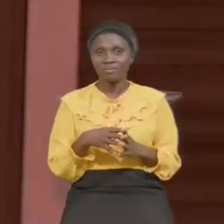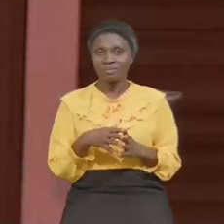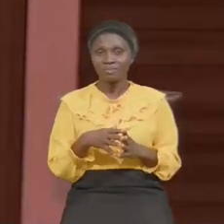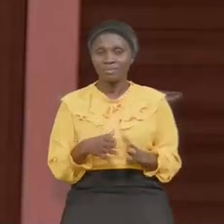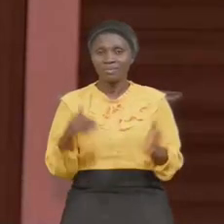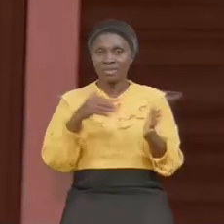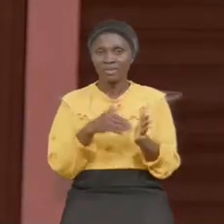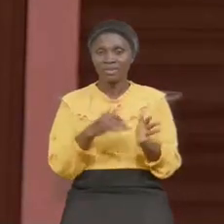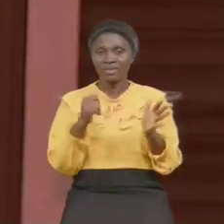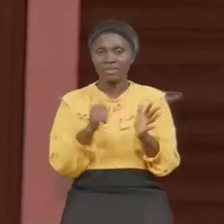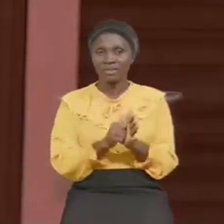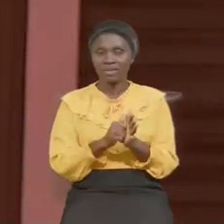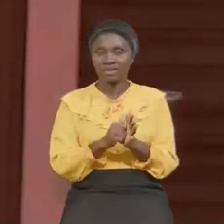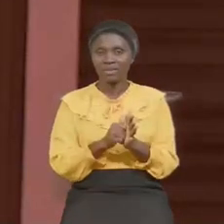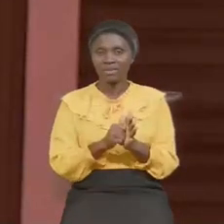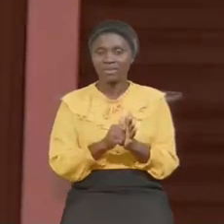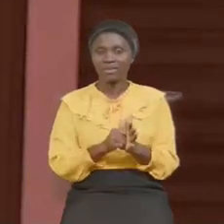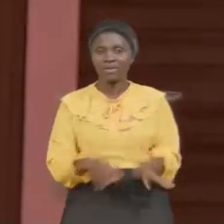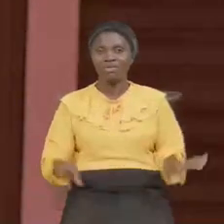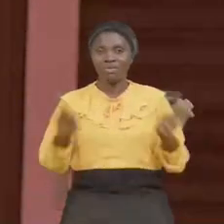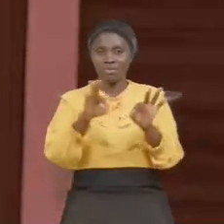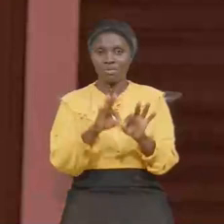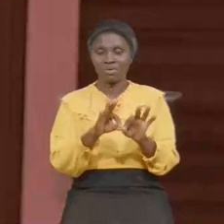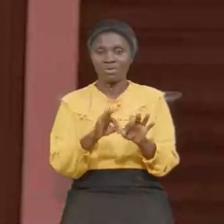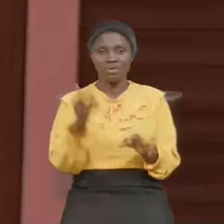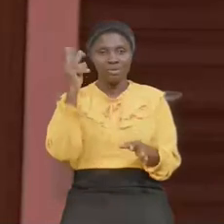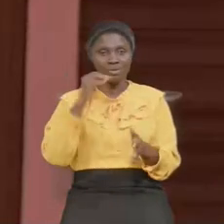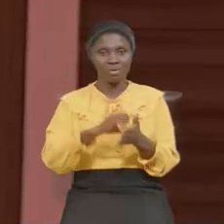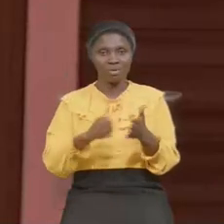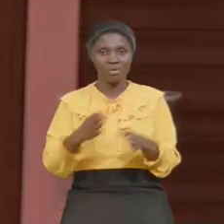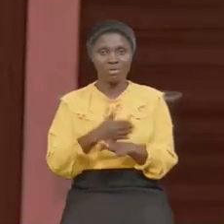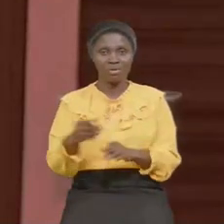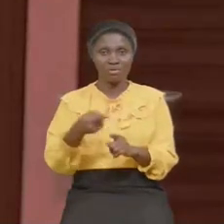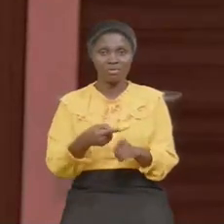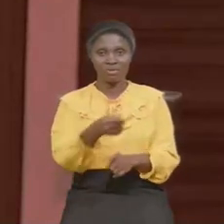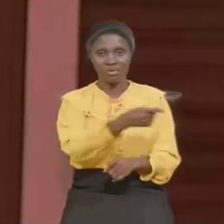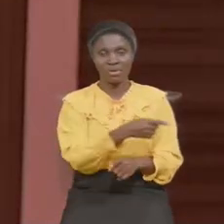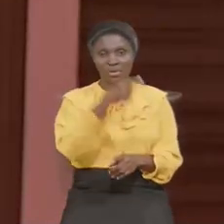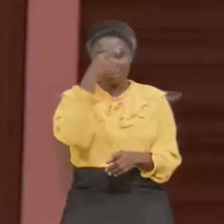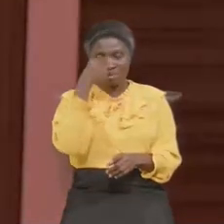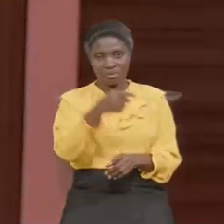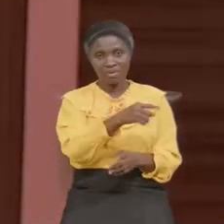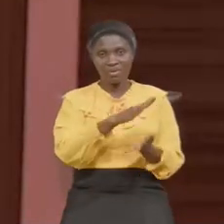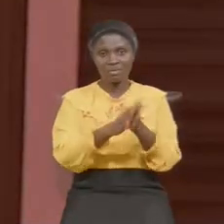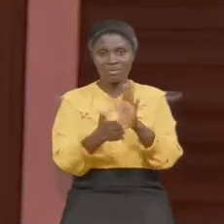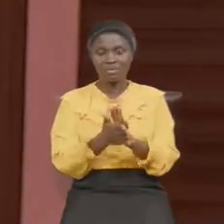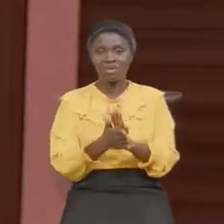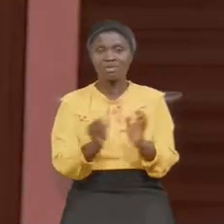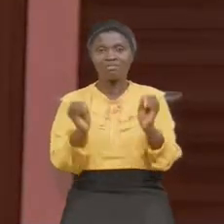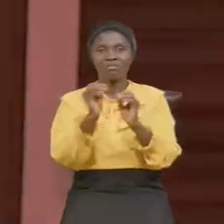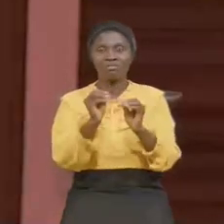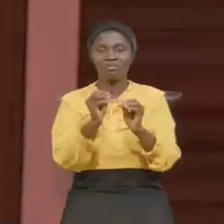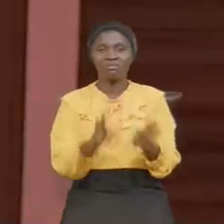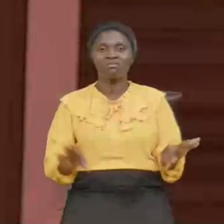Cette dignité a été ôtée encore de leur vie parce qu'ils s'étaient devenus indignes. Voici